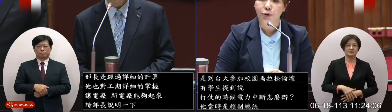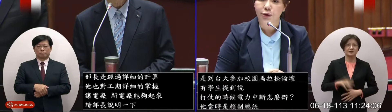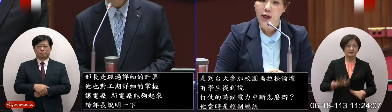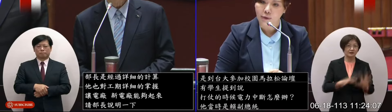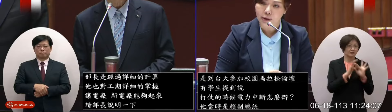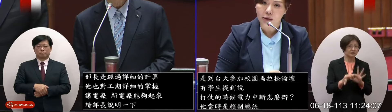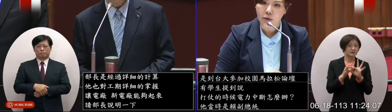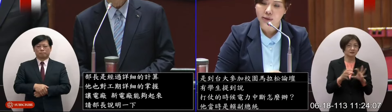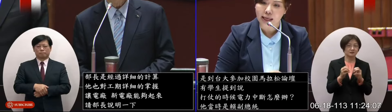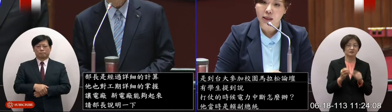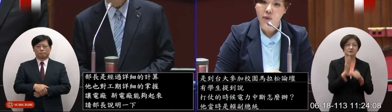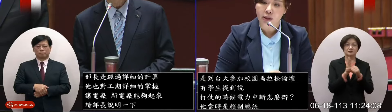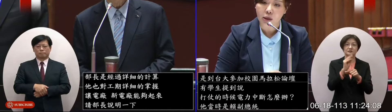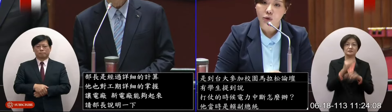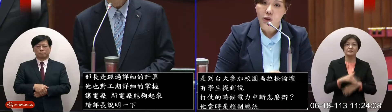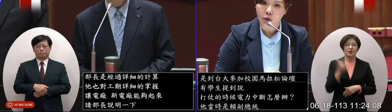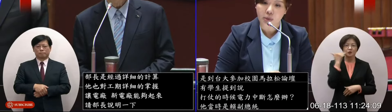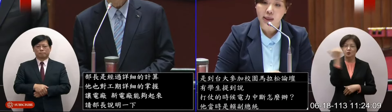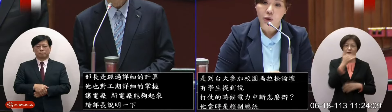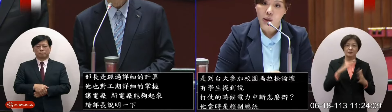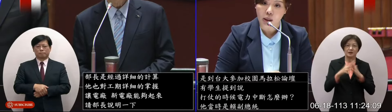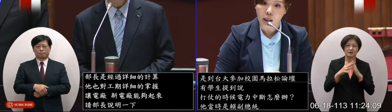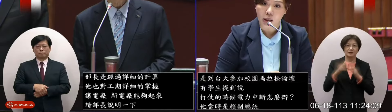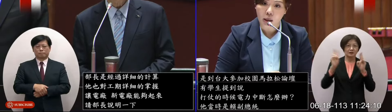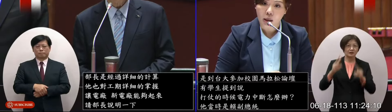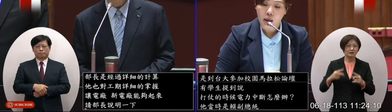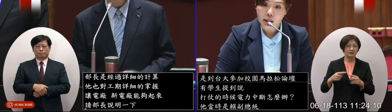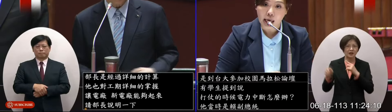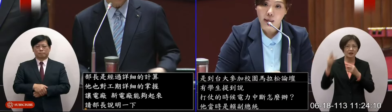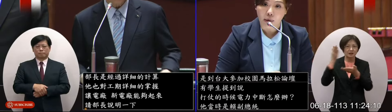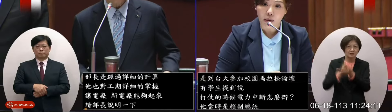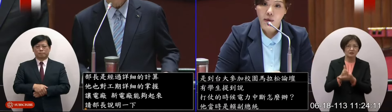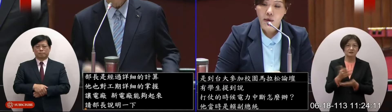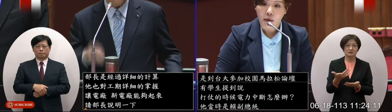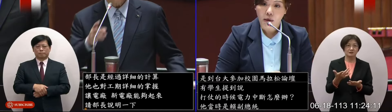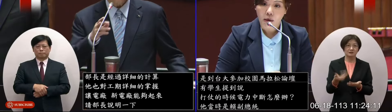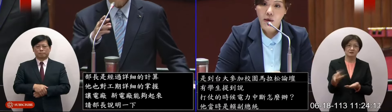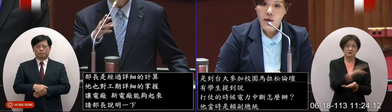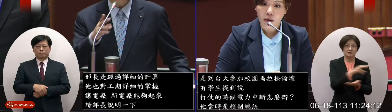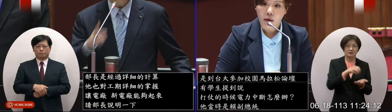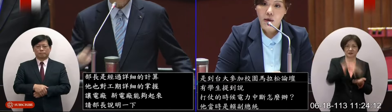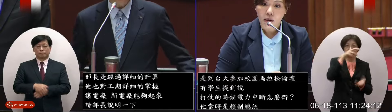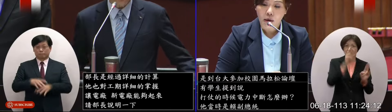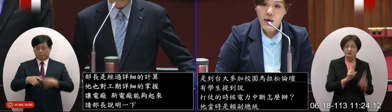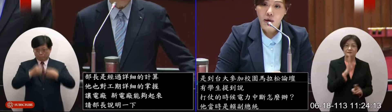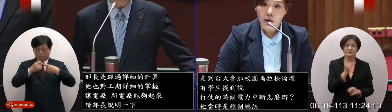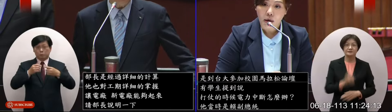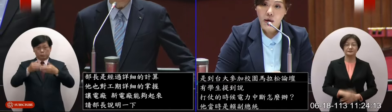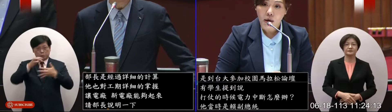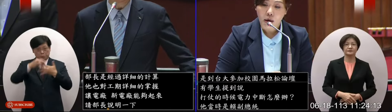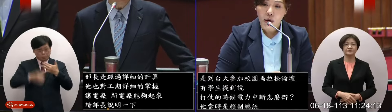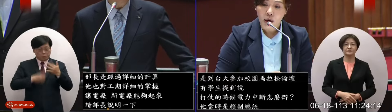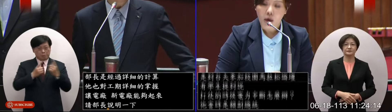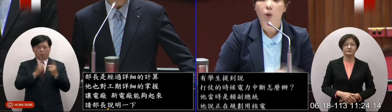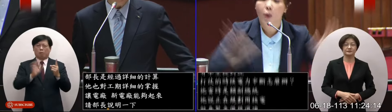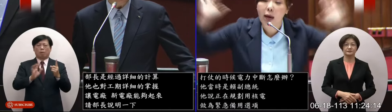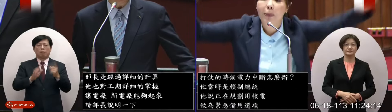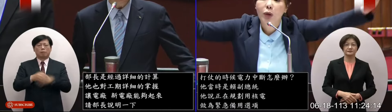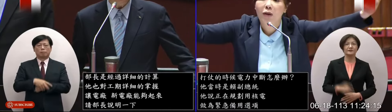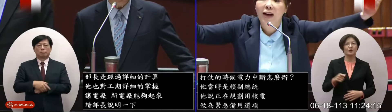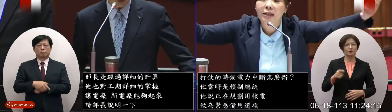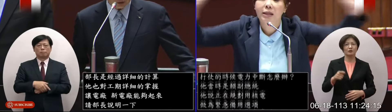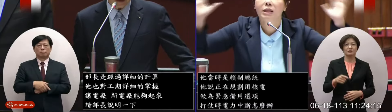续讨论当中？打仗的话电力中断是不是还是用核电？你知道不？ 第一个，我们希望那个前提不会发生的哈。 我